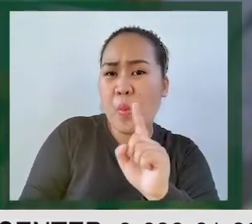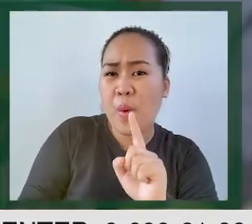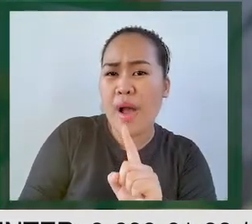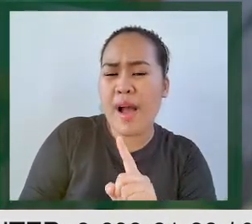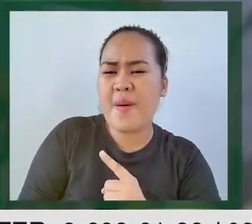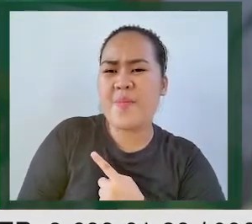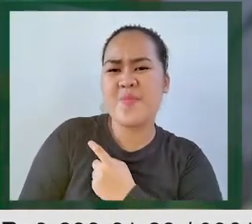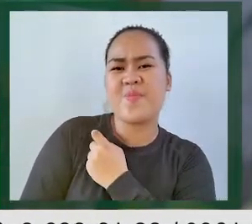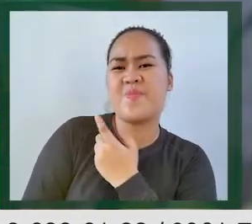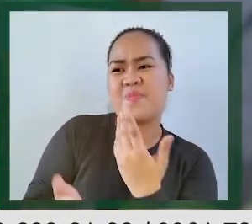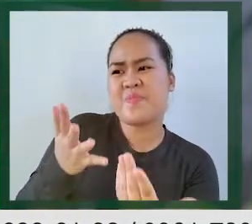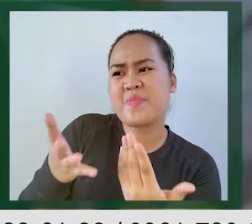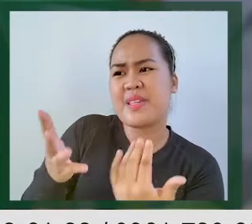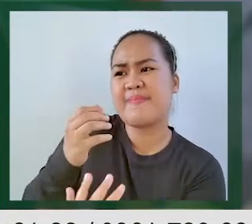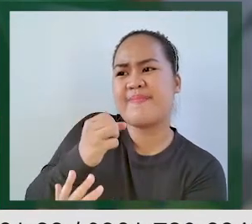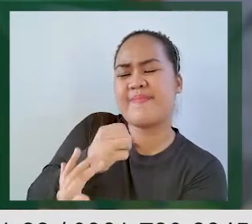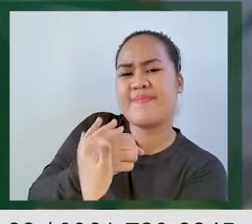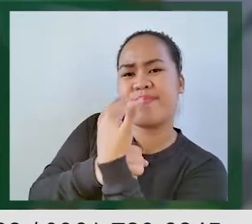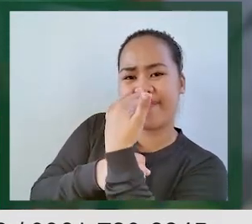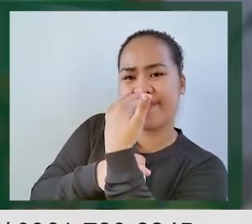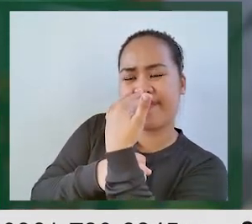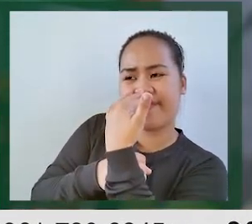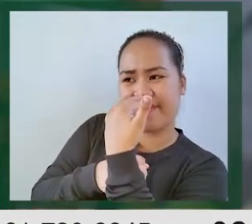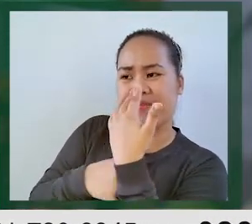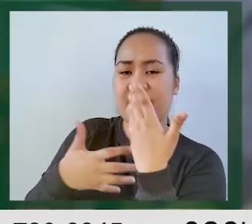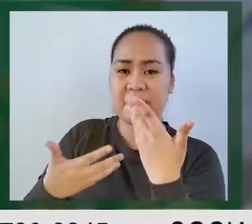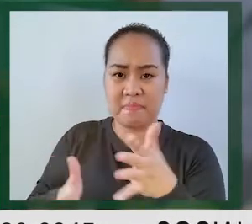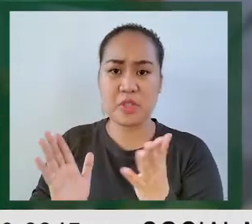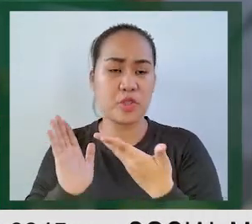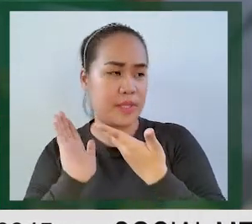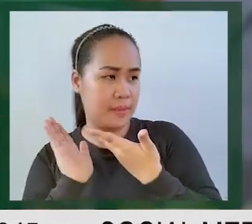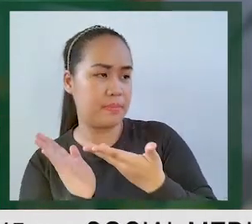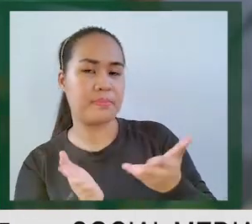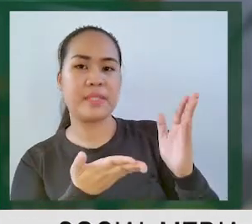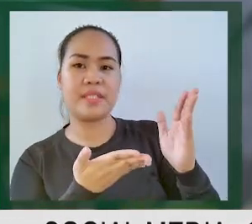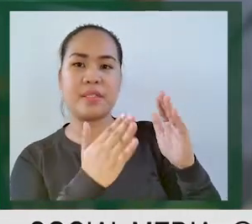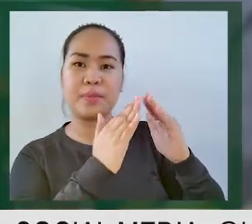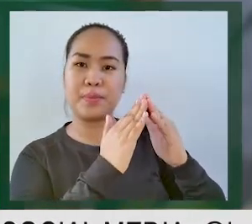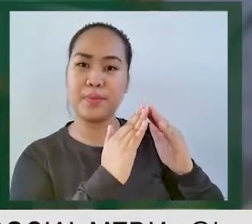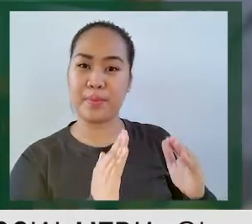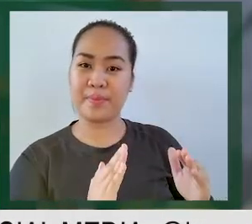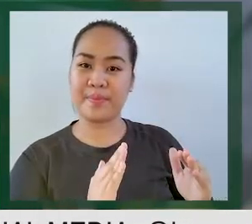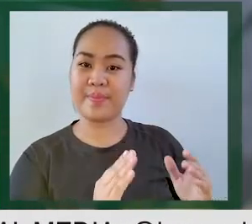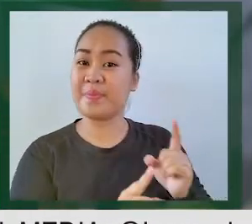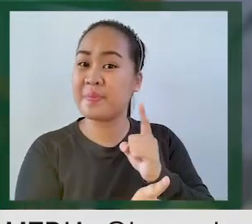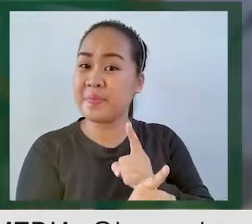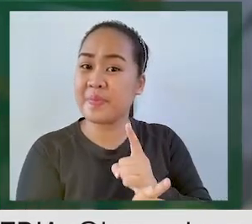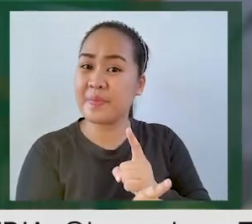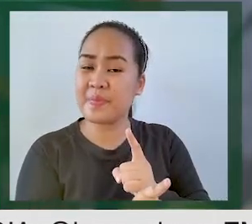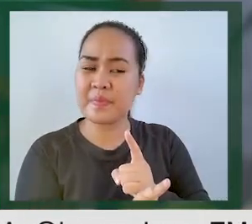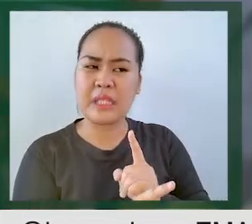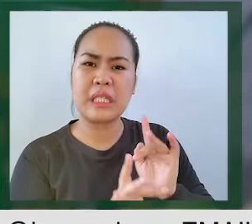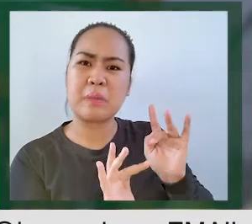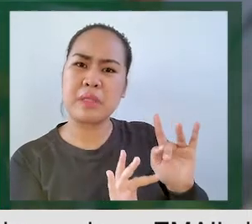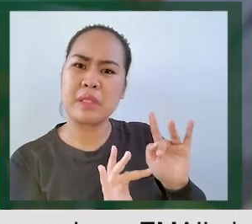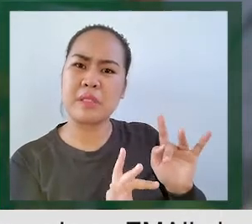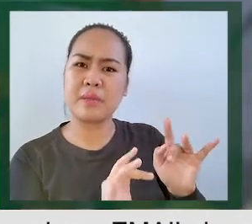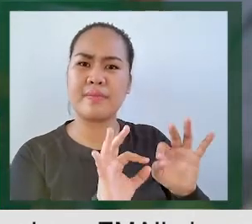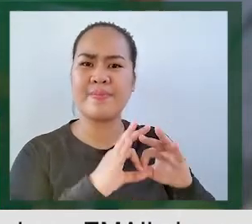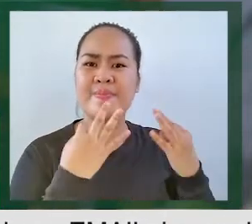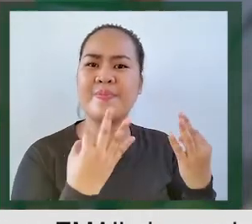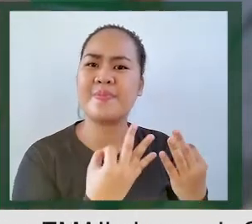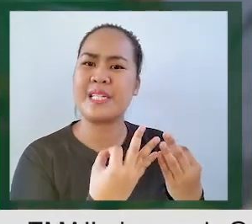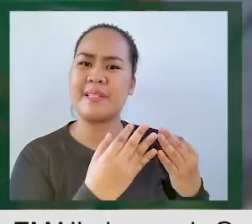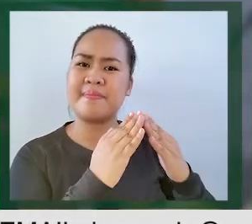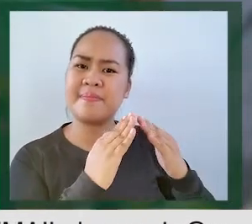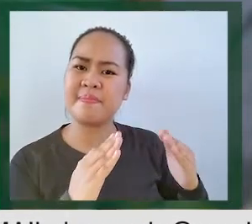na nagsistay home na nga, 'di ba? Tapos biglang mahahawaan pa sila. Meron po tayong mga ilang cases sa Barangay San